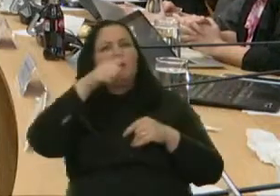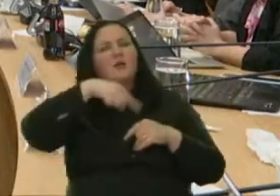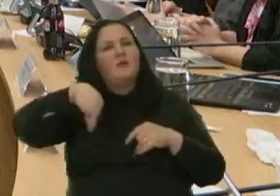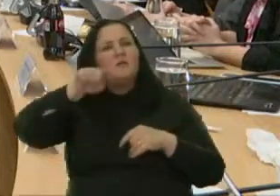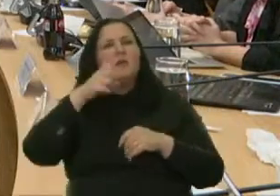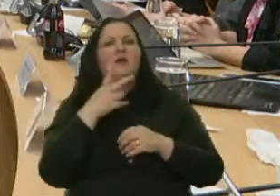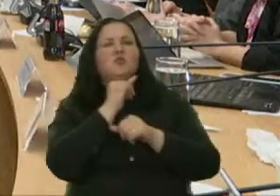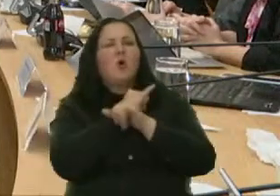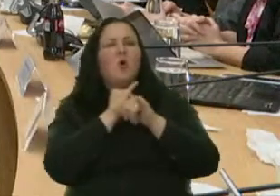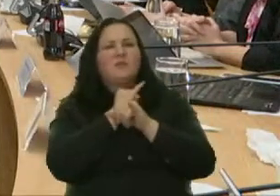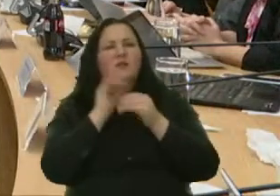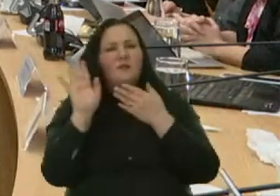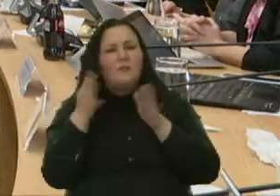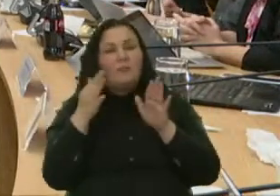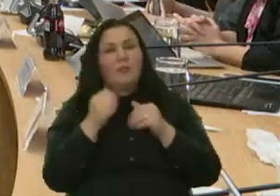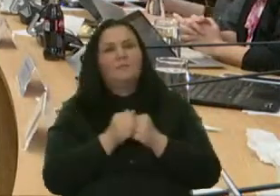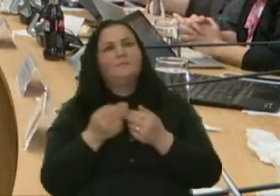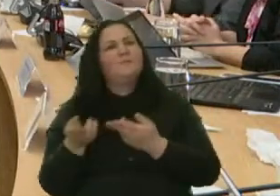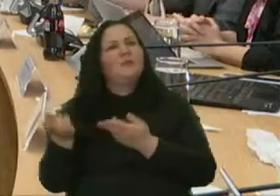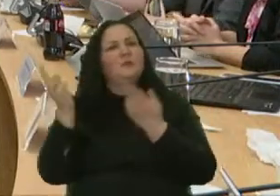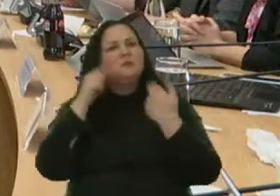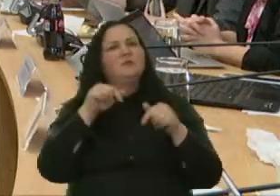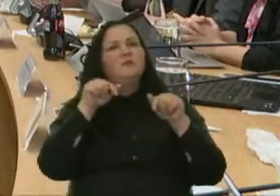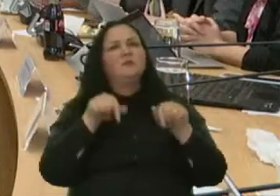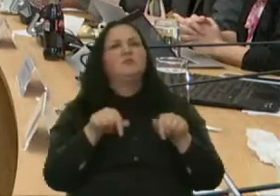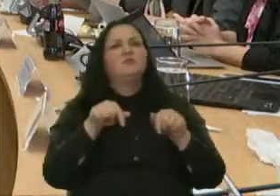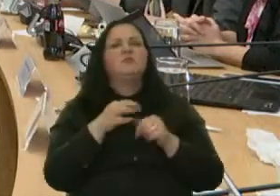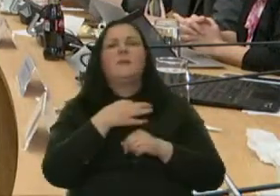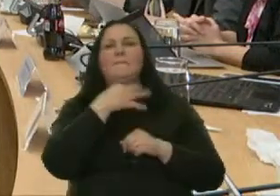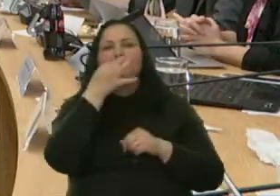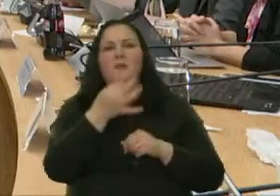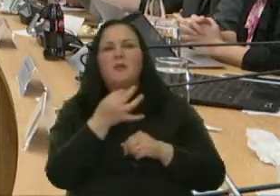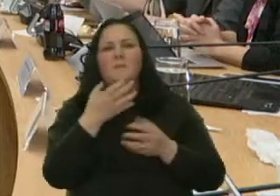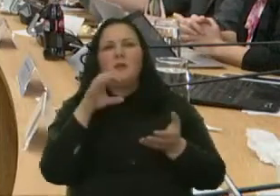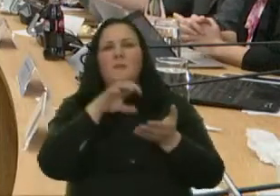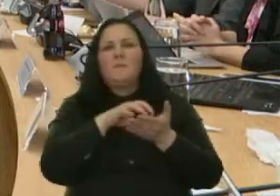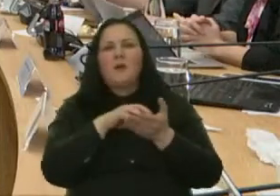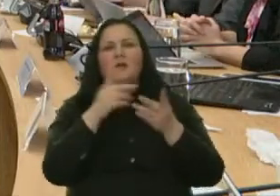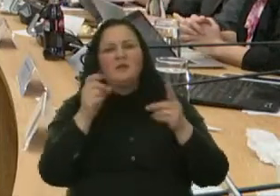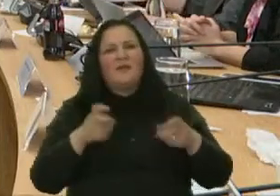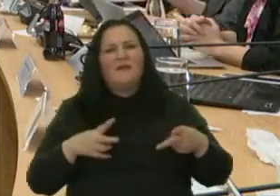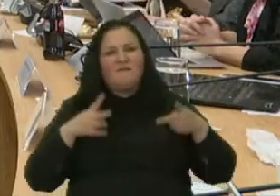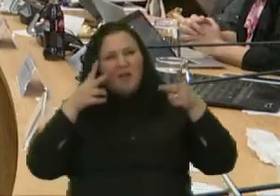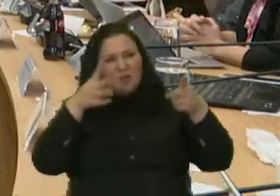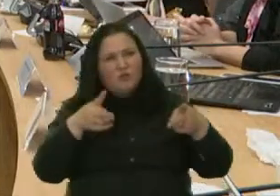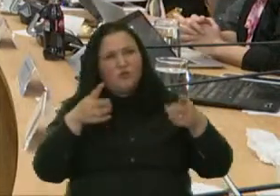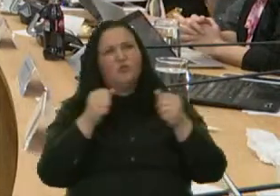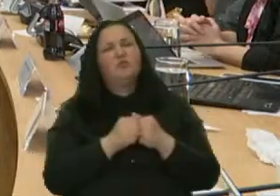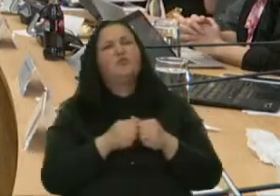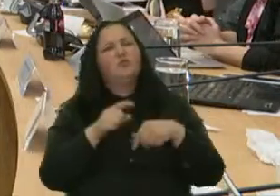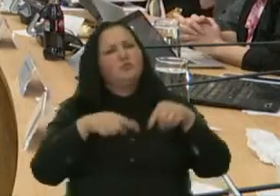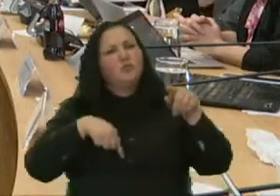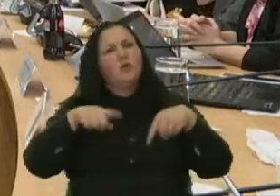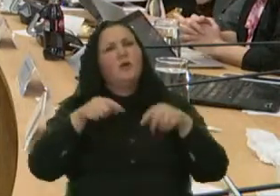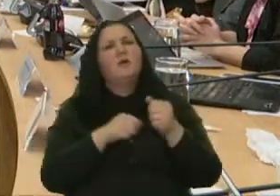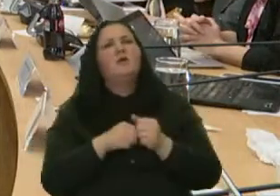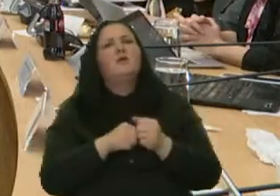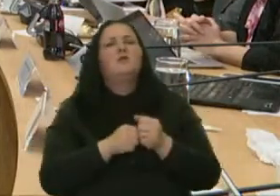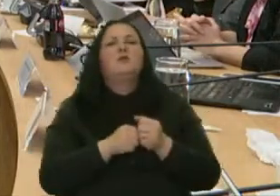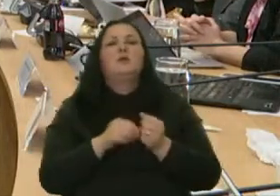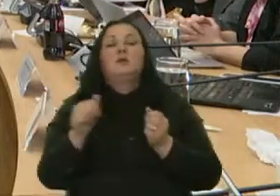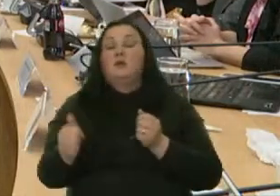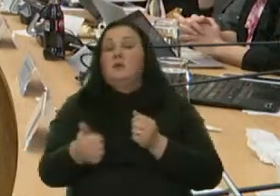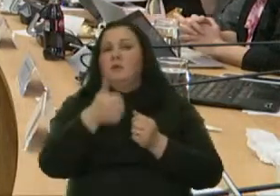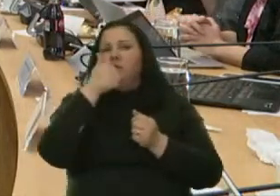sesizat la început revenind acum la aceste propuneri pe partea de infrastructură cu acesta aș vrea să încep În